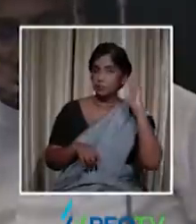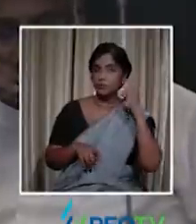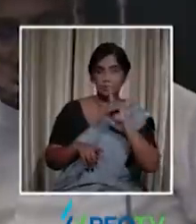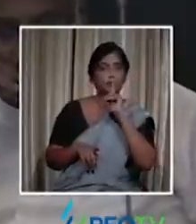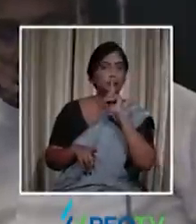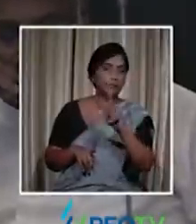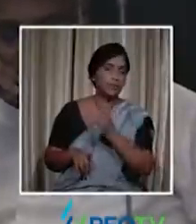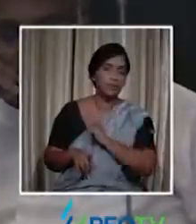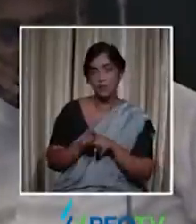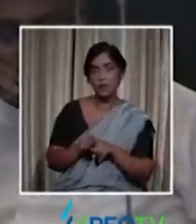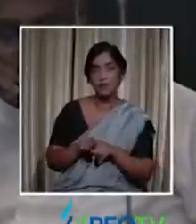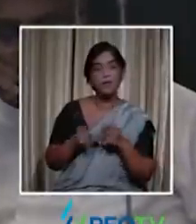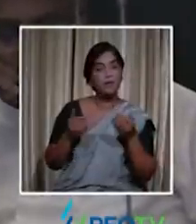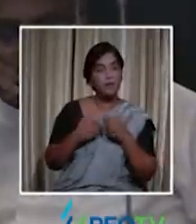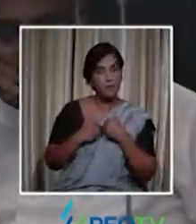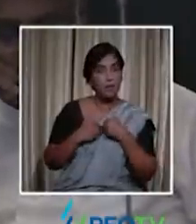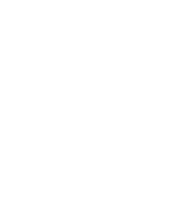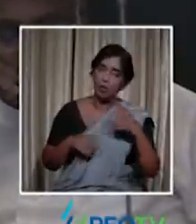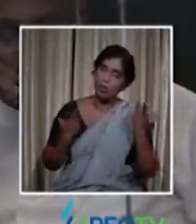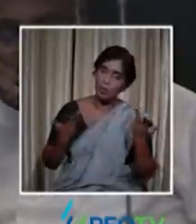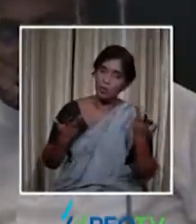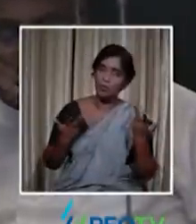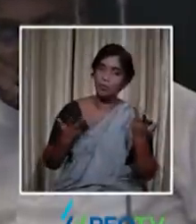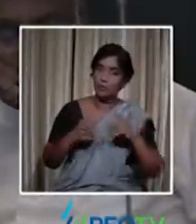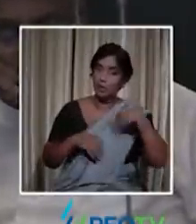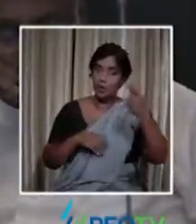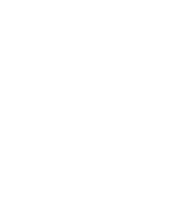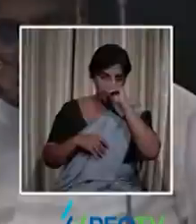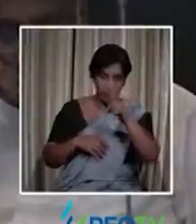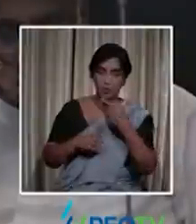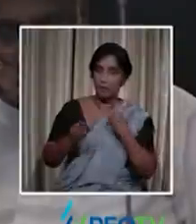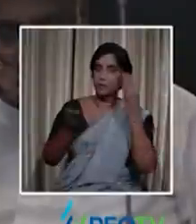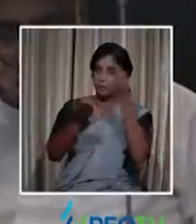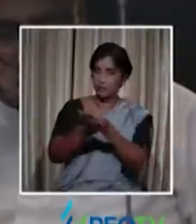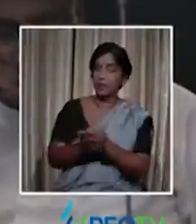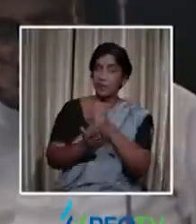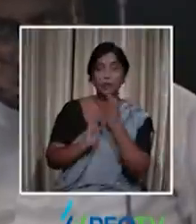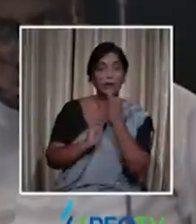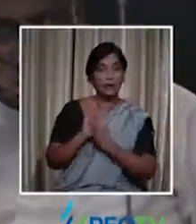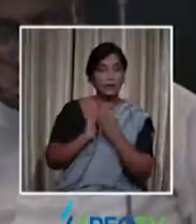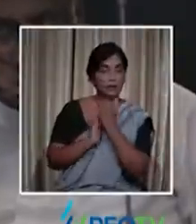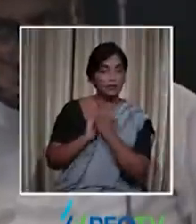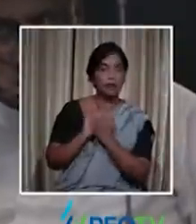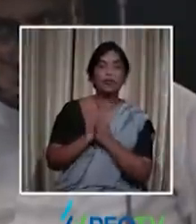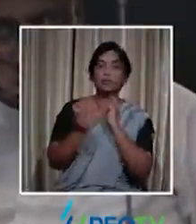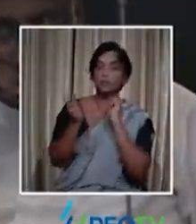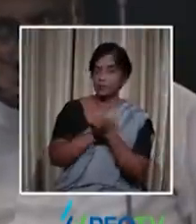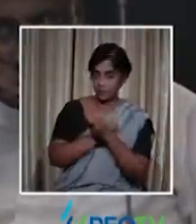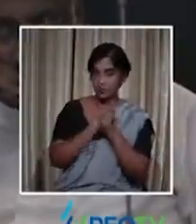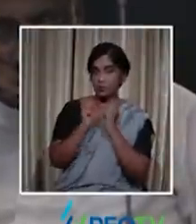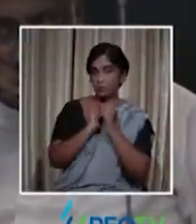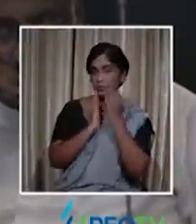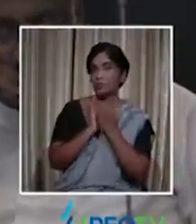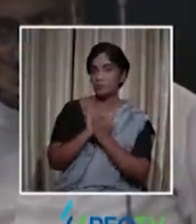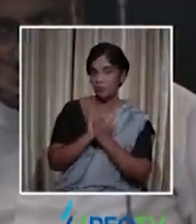කරන්න කැමති රජය හැටියට අද දිනේ හෝ එන සතියේ බාර දෙනවා ස්ථාවර නියෝග සංශෝධනයක් ගරු